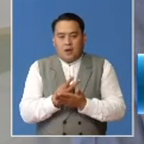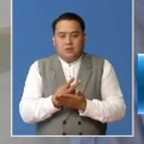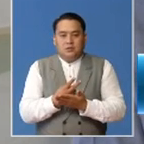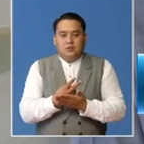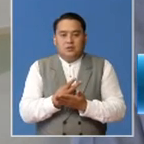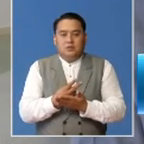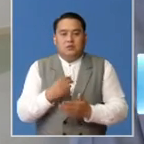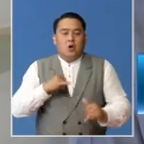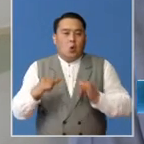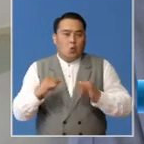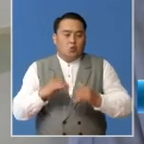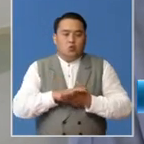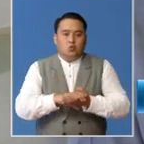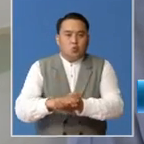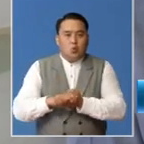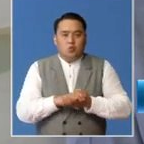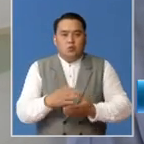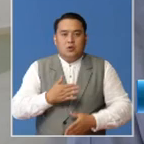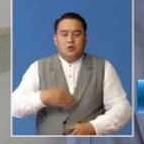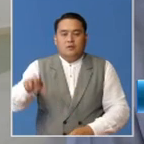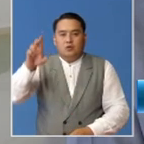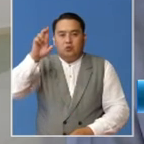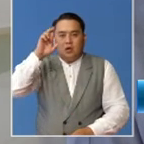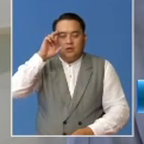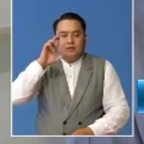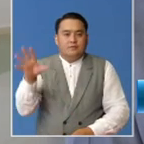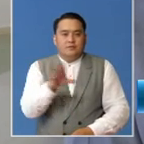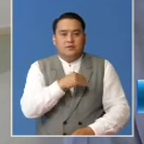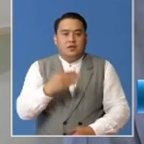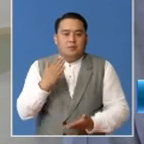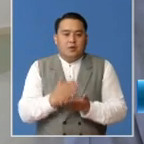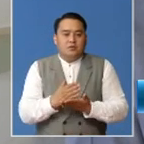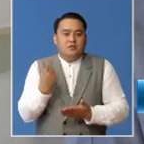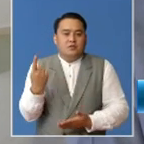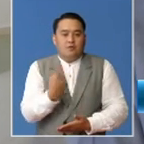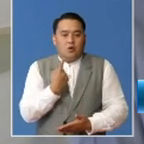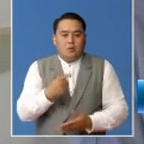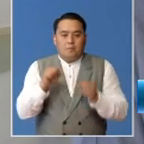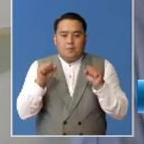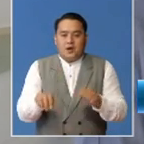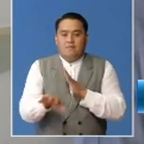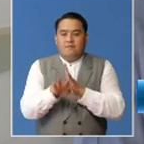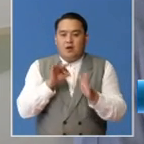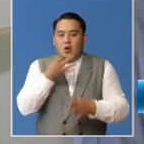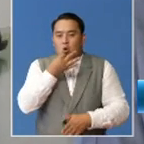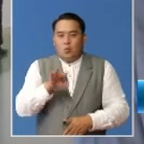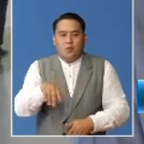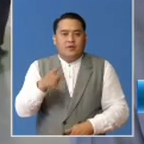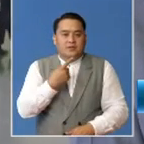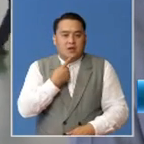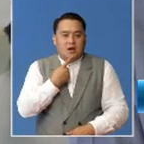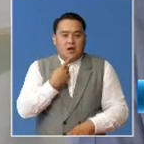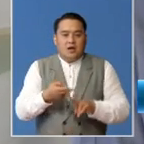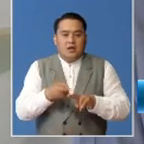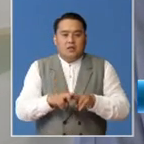насколько толерантна, дружна и едина наша страна. Все мы имеем сегодня право выбора изучения любого из языков.